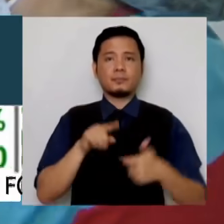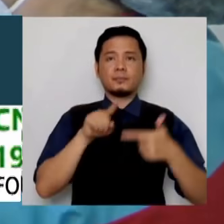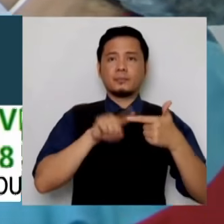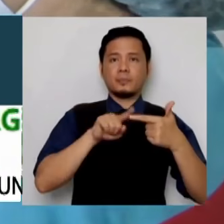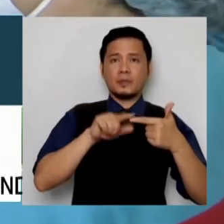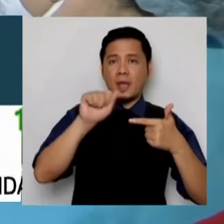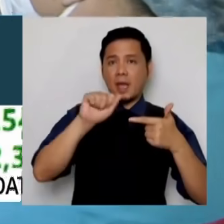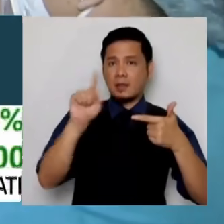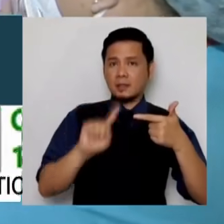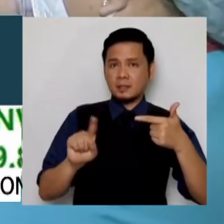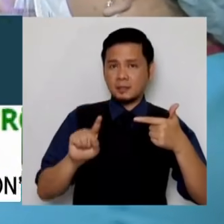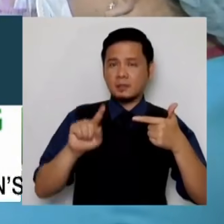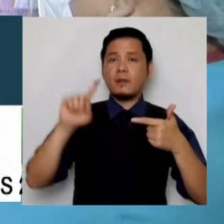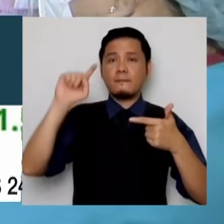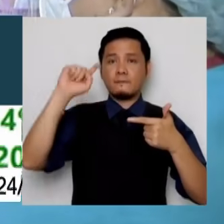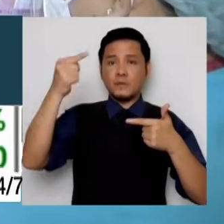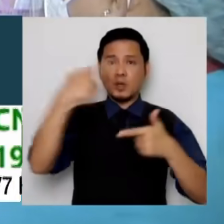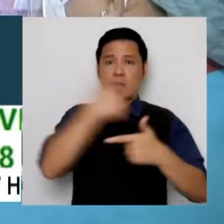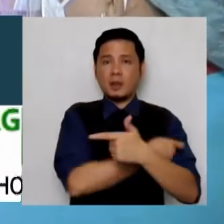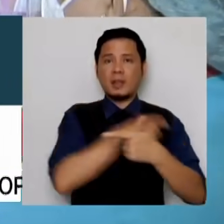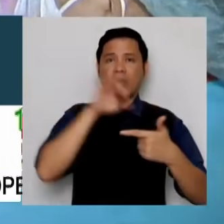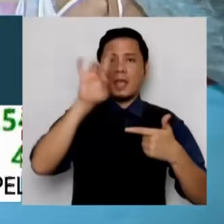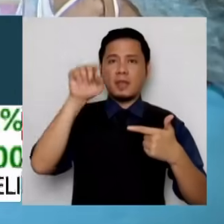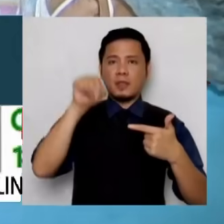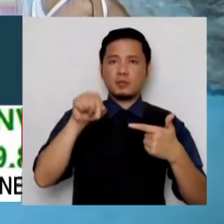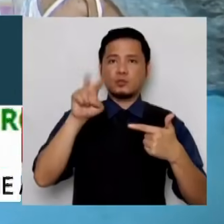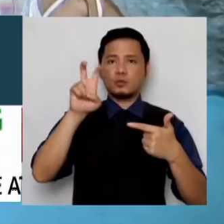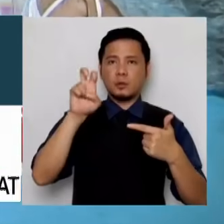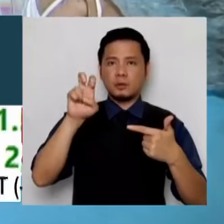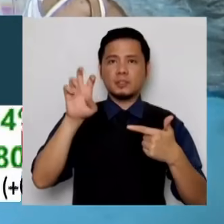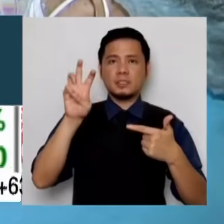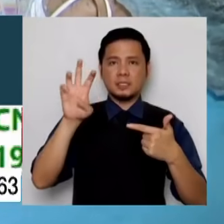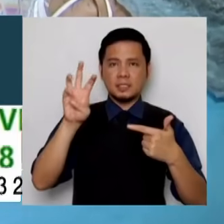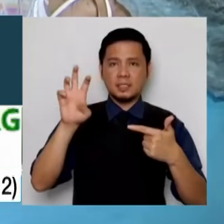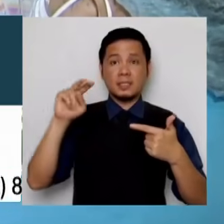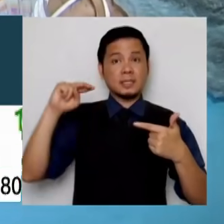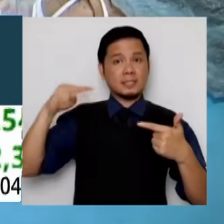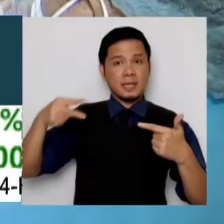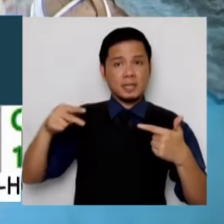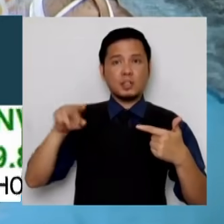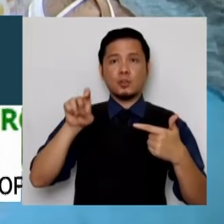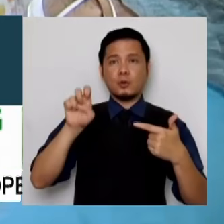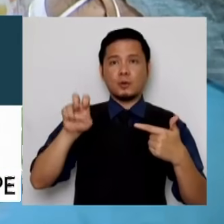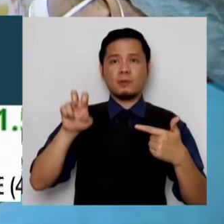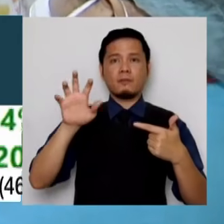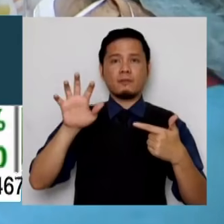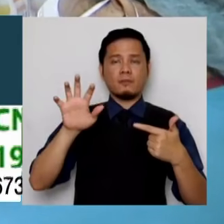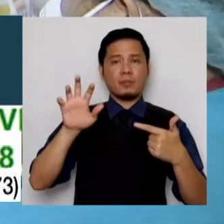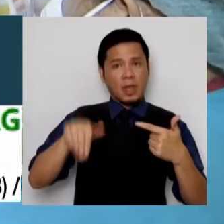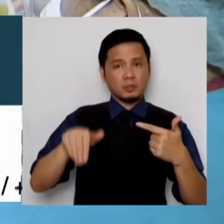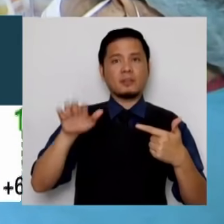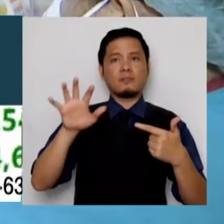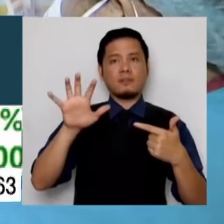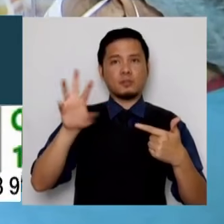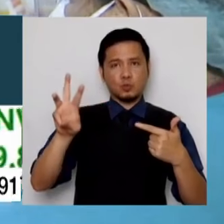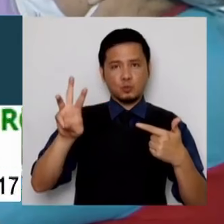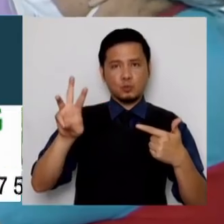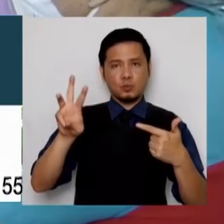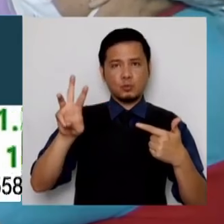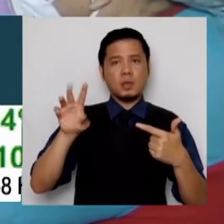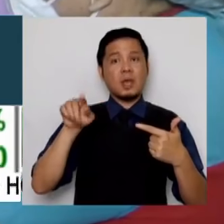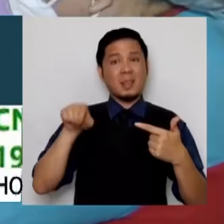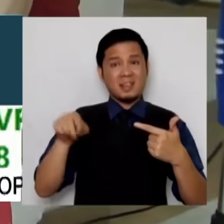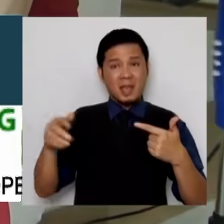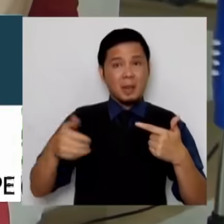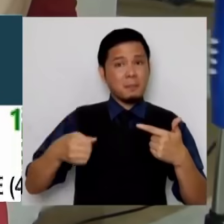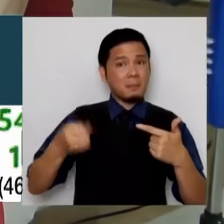is, first dose is 8,216, second dose is 152. Ang pinakamadami pa rin na bakuna is